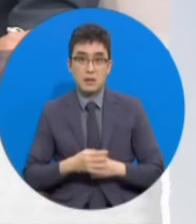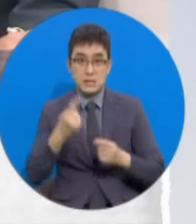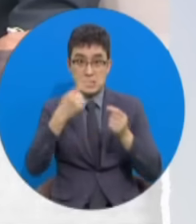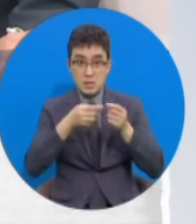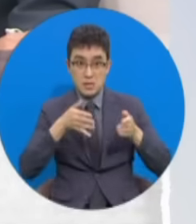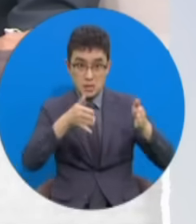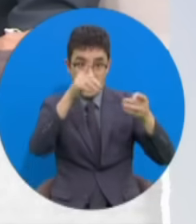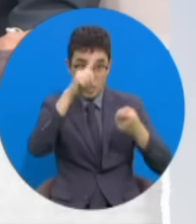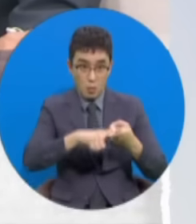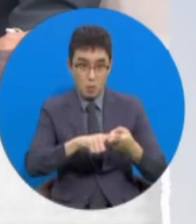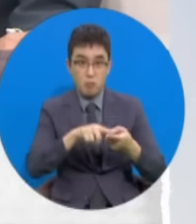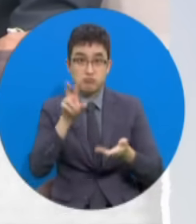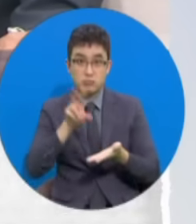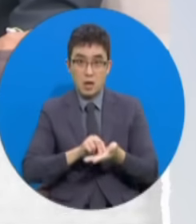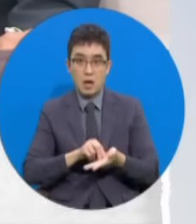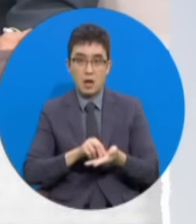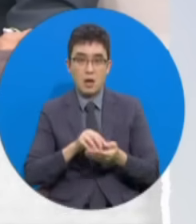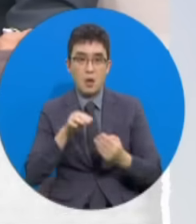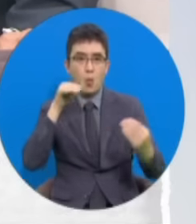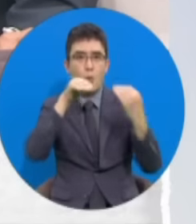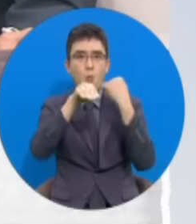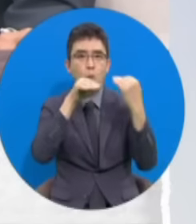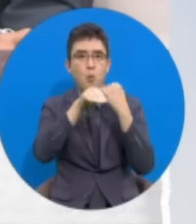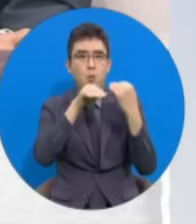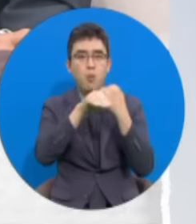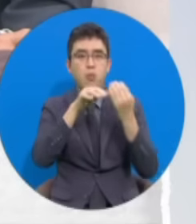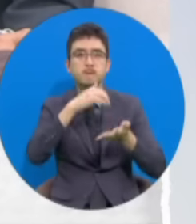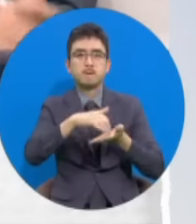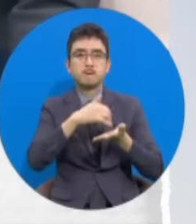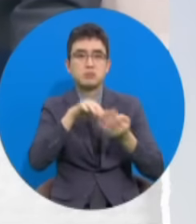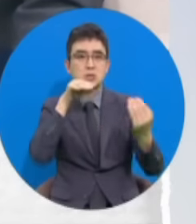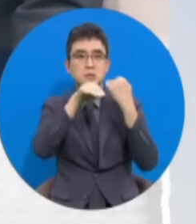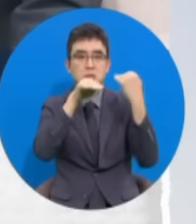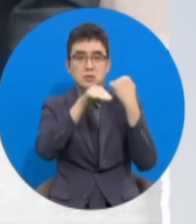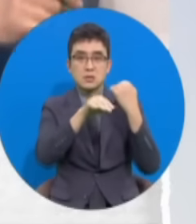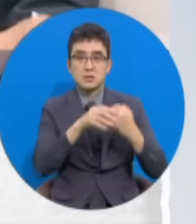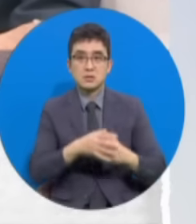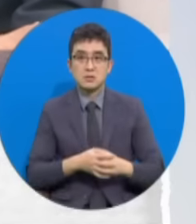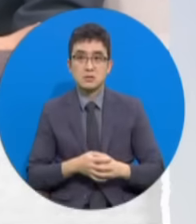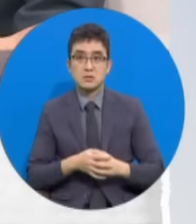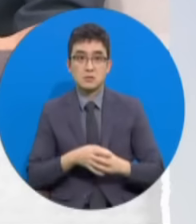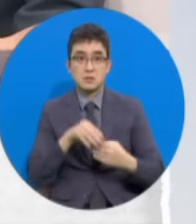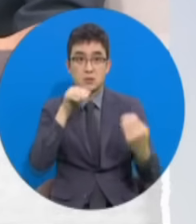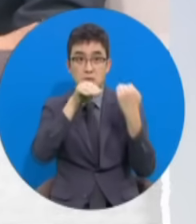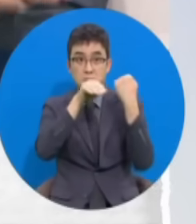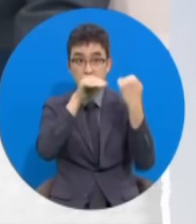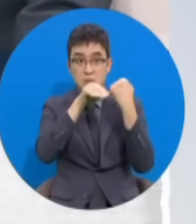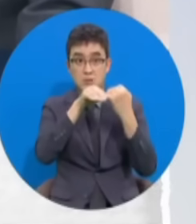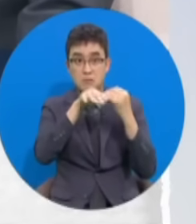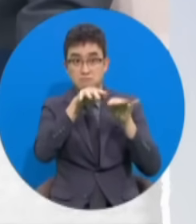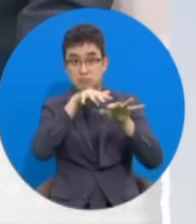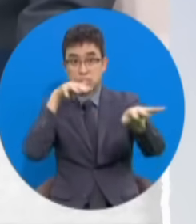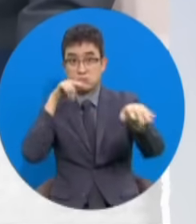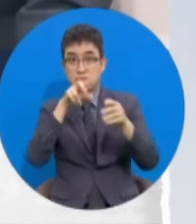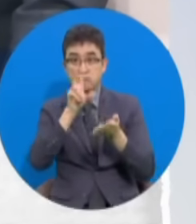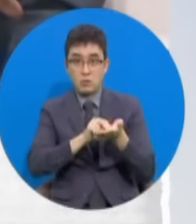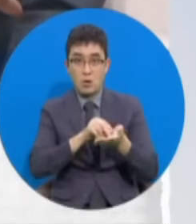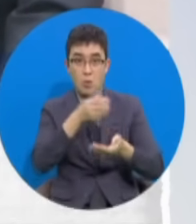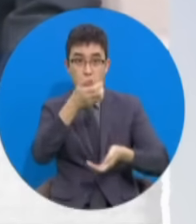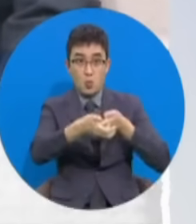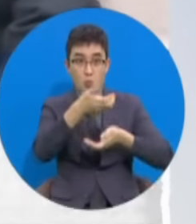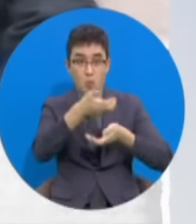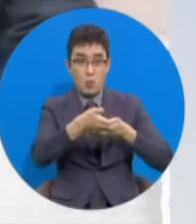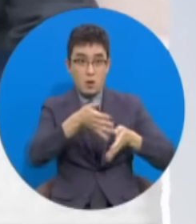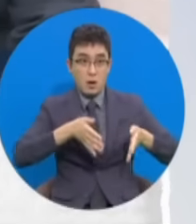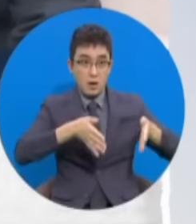첫 번째 문제가 됐던 게 교통량이었던 것 같습니다. 두 번째는 이제 그 교통량뿐만 아니라 그 지역이 고속도로가